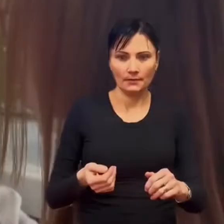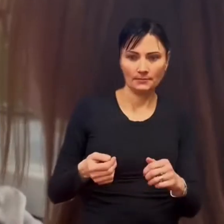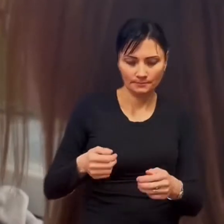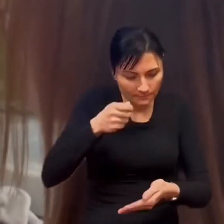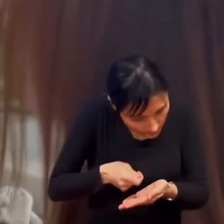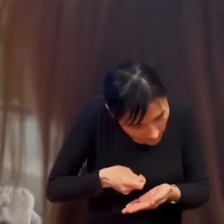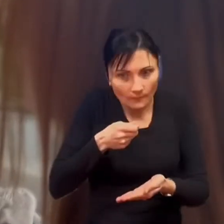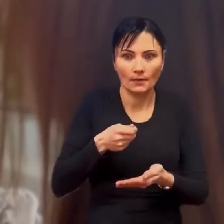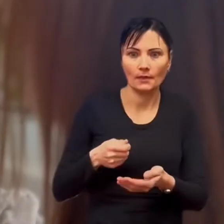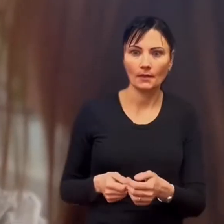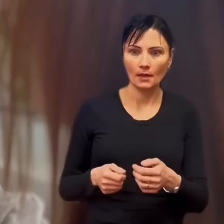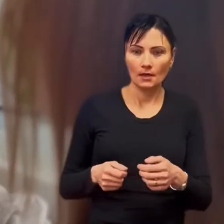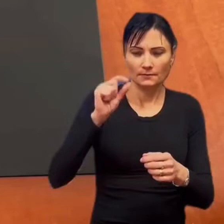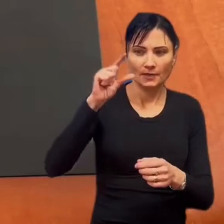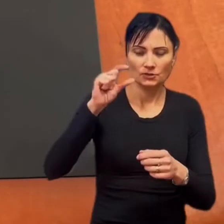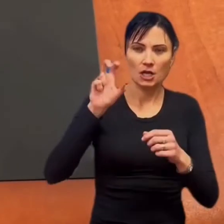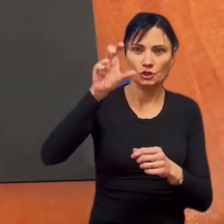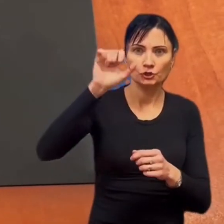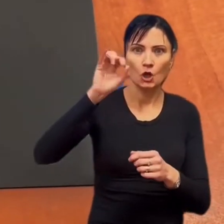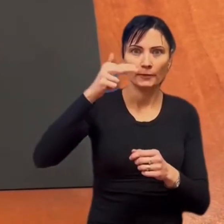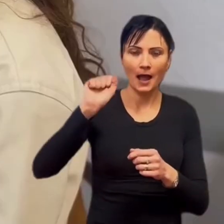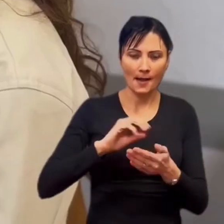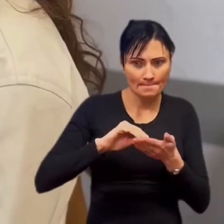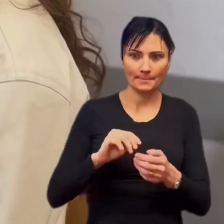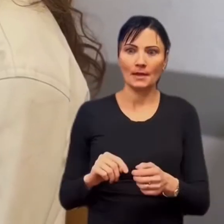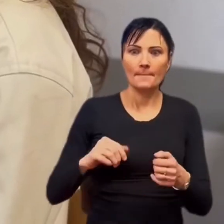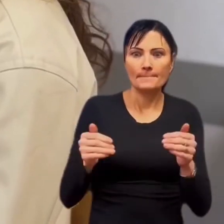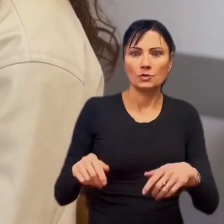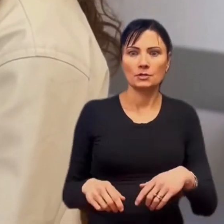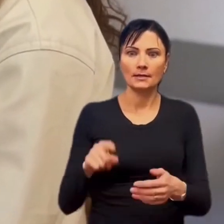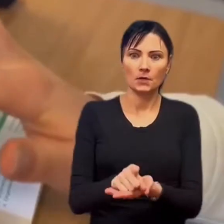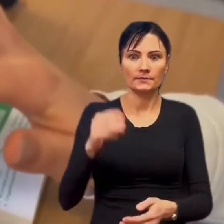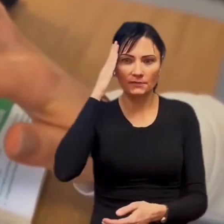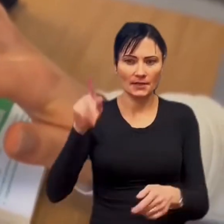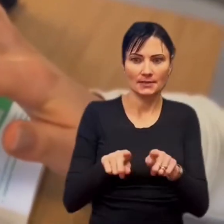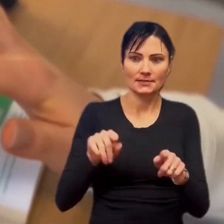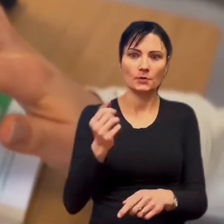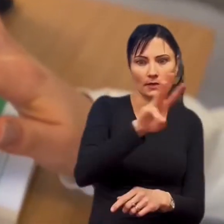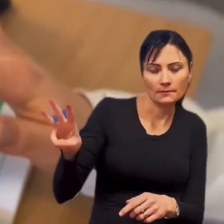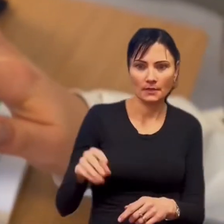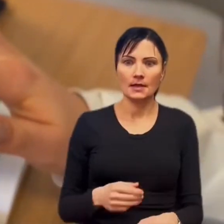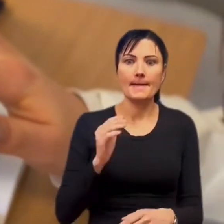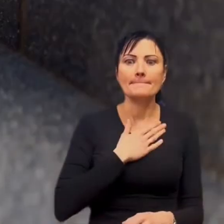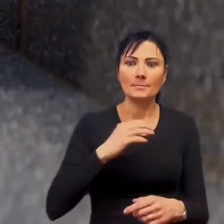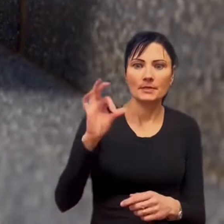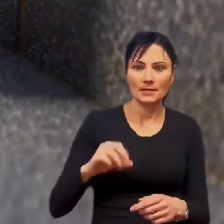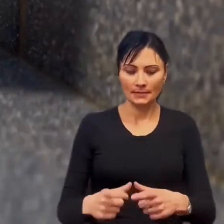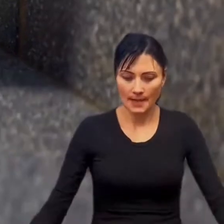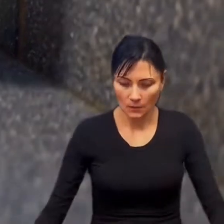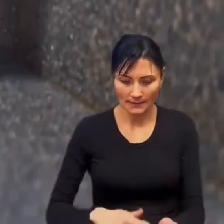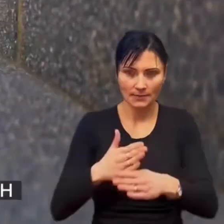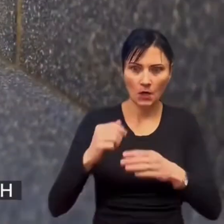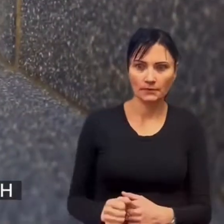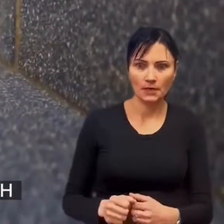powiększalnikom, lupom elektronicznym, pętli indukcyjnej oraz powiększonej czcionce, może zdobywać wiedzę tak samo jak my. Dodatkowo